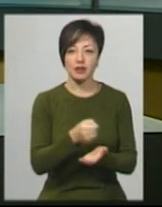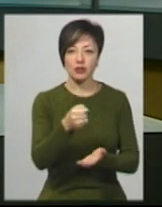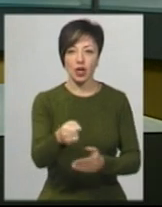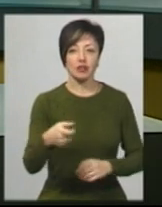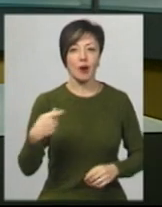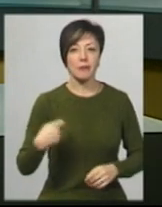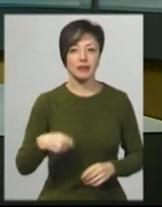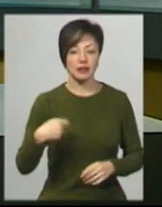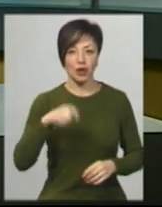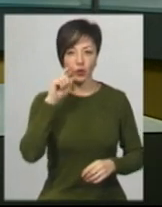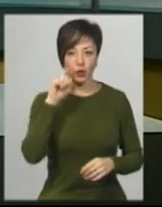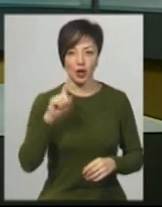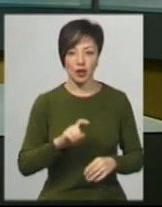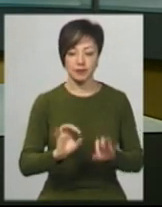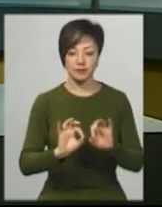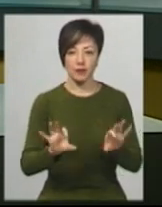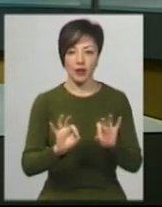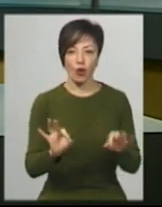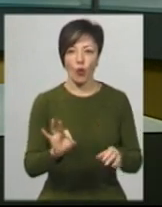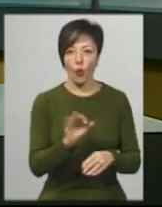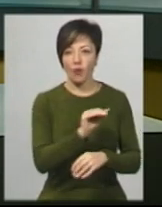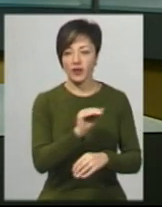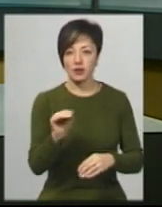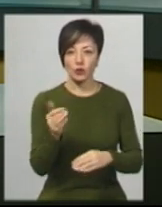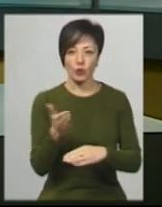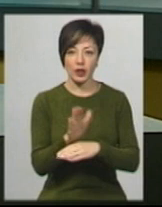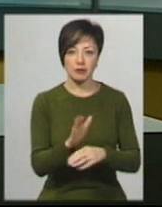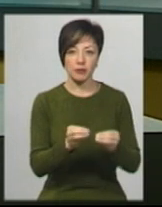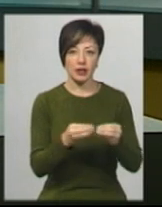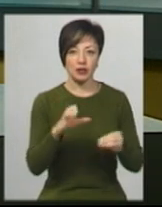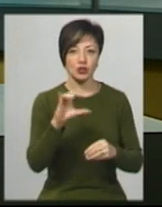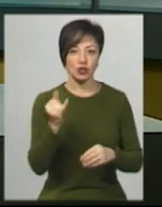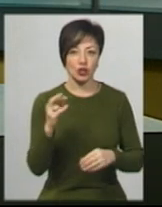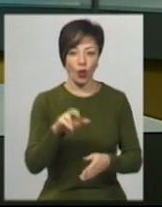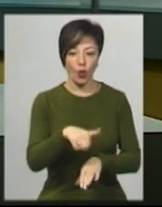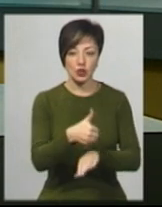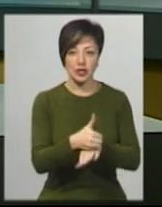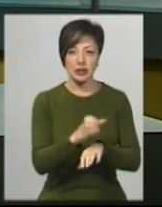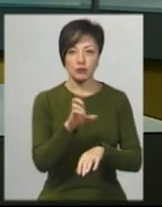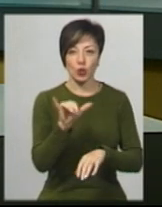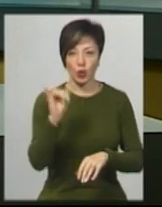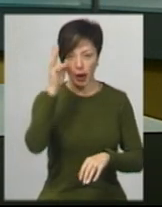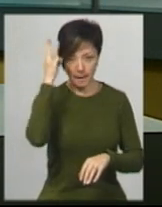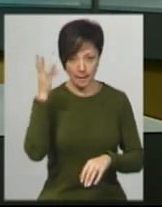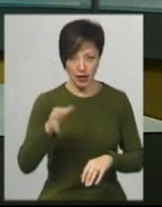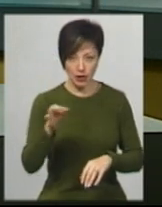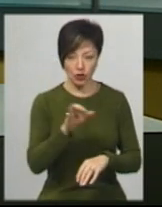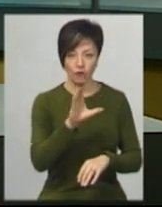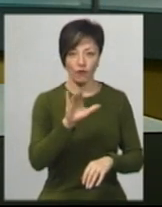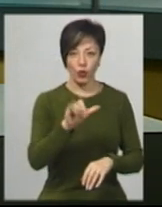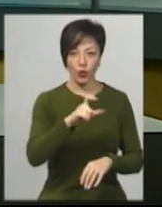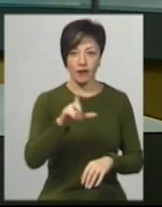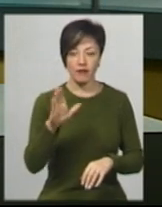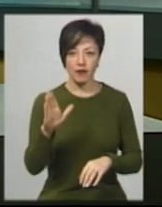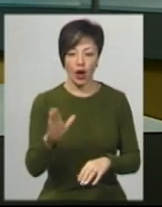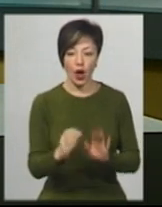президент України. Про це йдеться в офіційному указі від 15 січня. Очільником СБУ Хмельниччини став Ігор Вуїв.